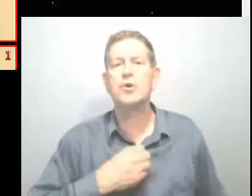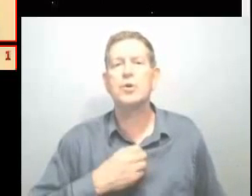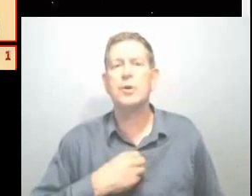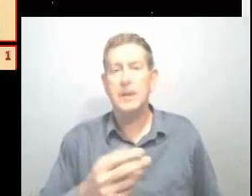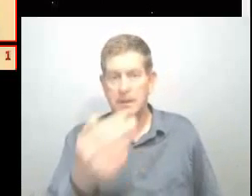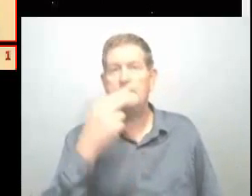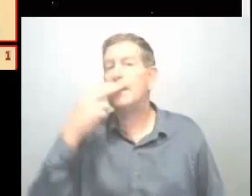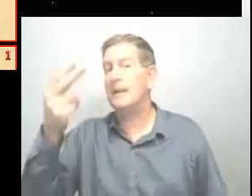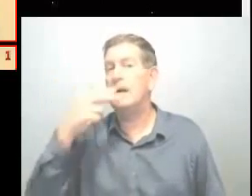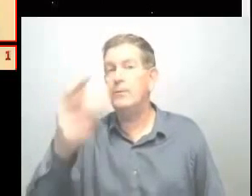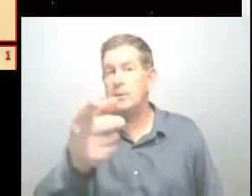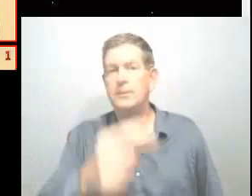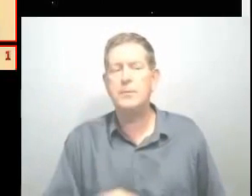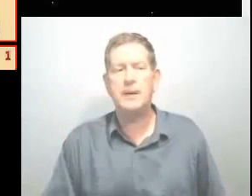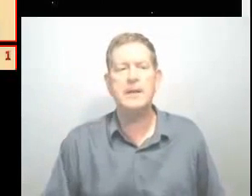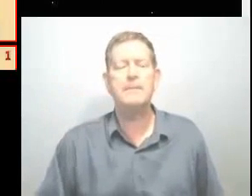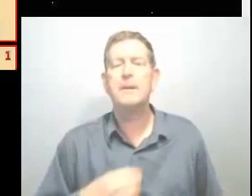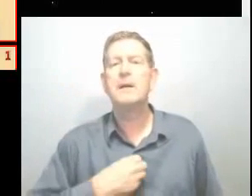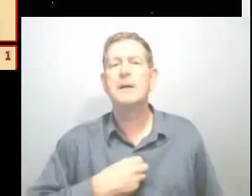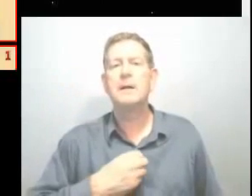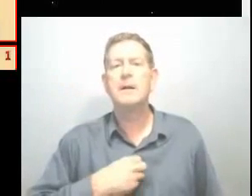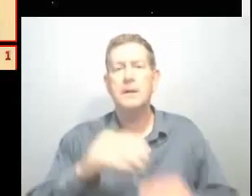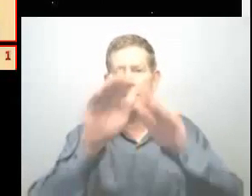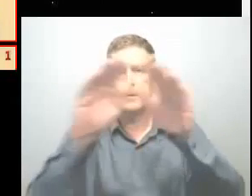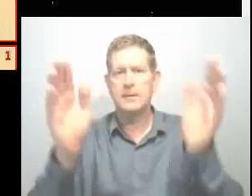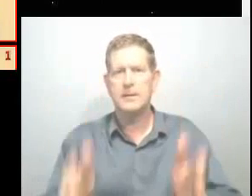je. Parlez, à vous de parler.